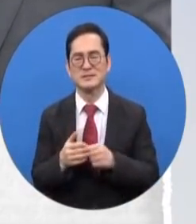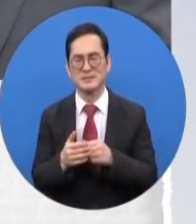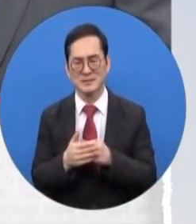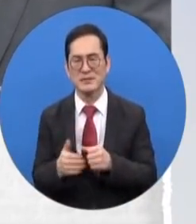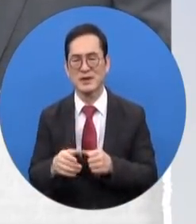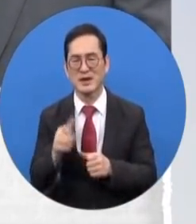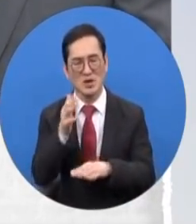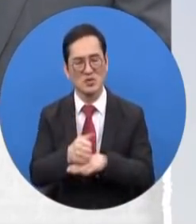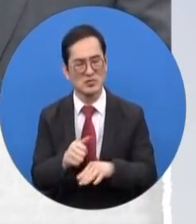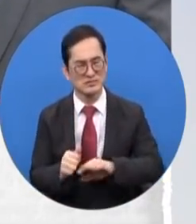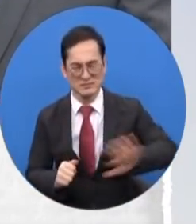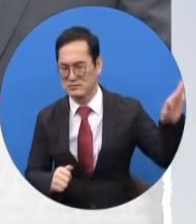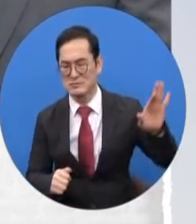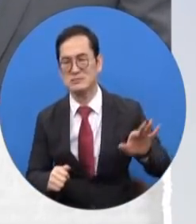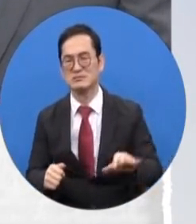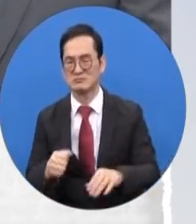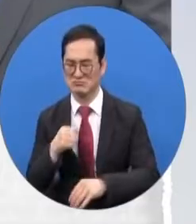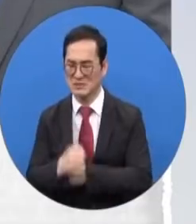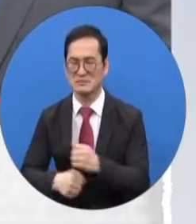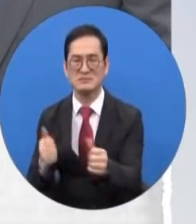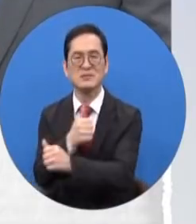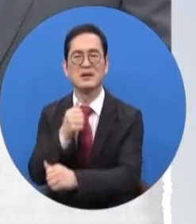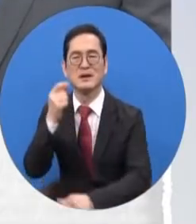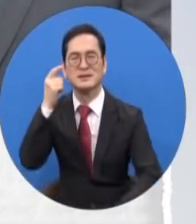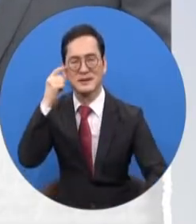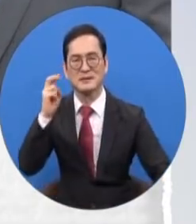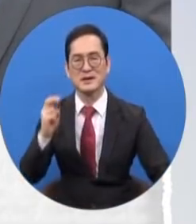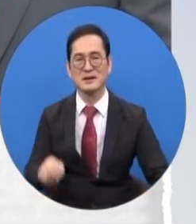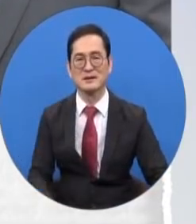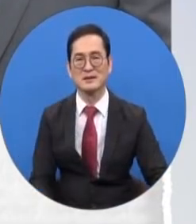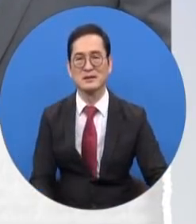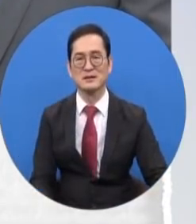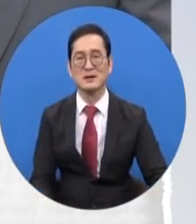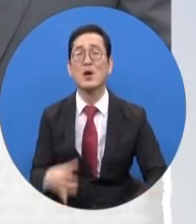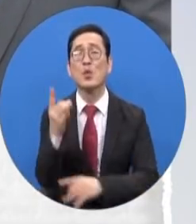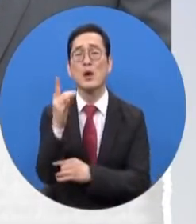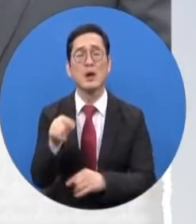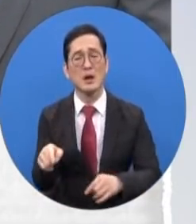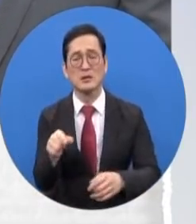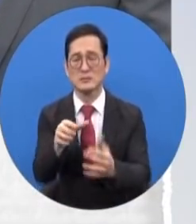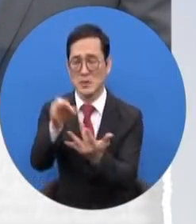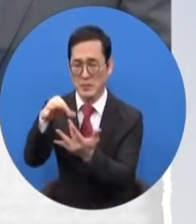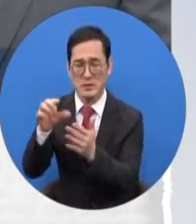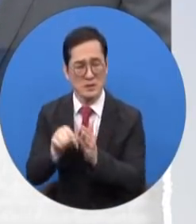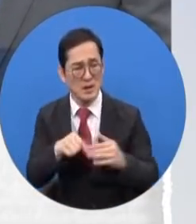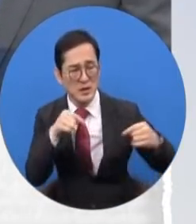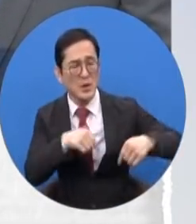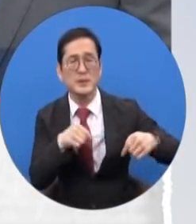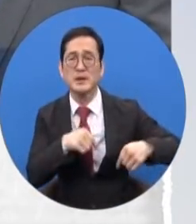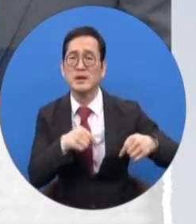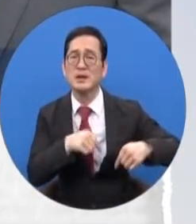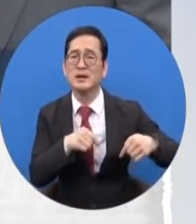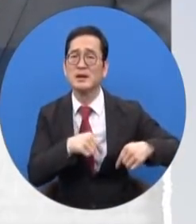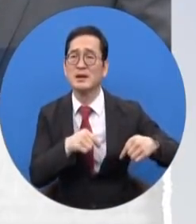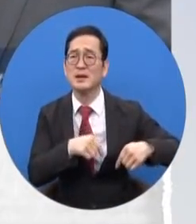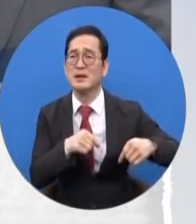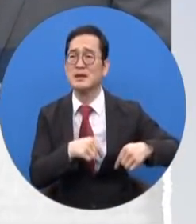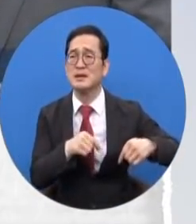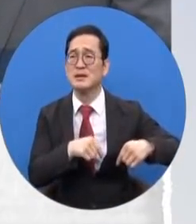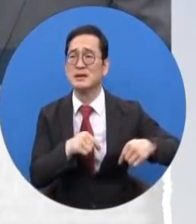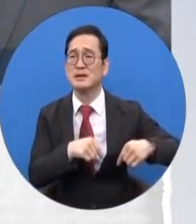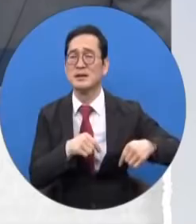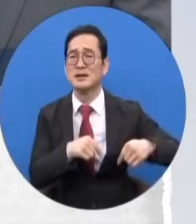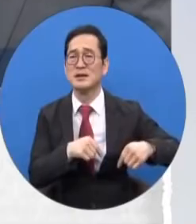겁니다. 왜냐하면 어느 정도 당연히 이 공직에 대해서 협의하는 그림으로 우리가 이런 건의 인사권은 협의를 좀